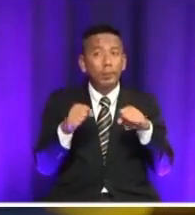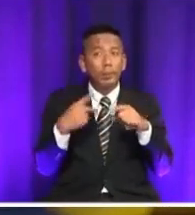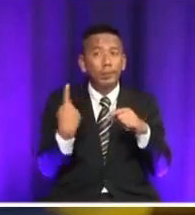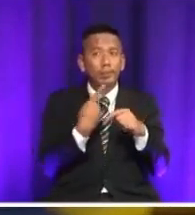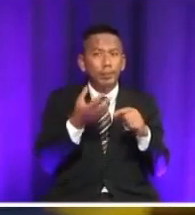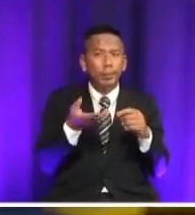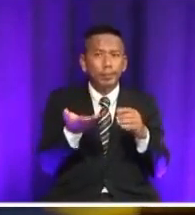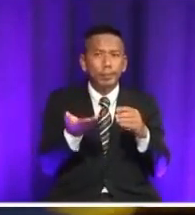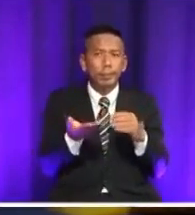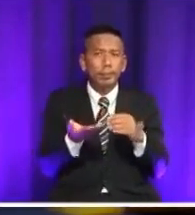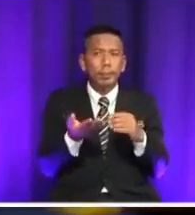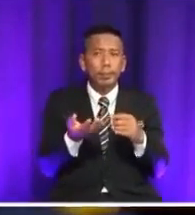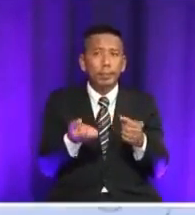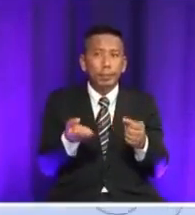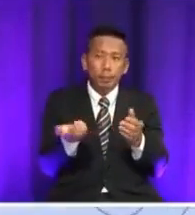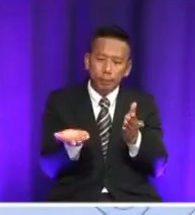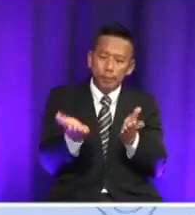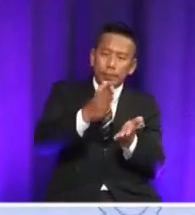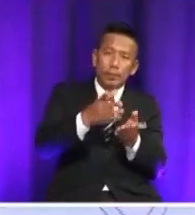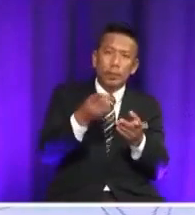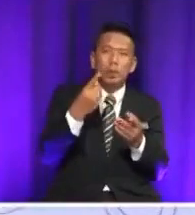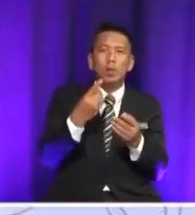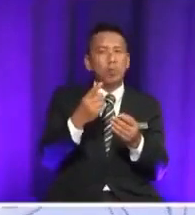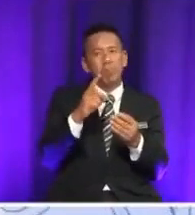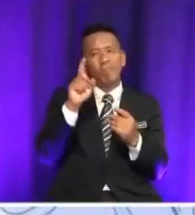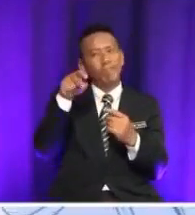mungkin kita tunggu beberapa